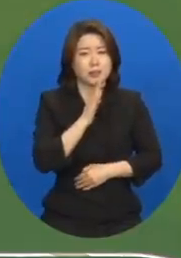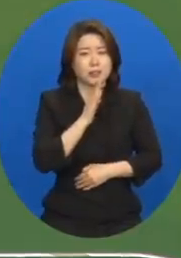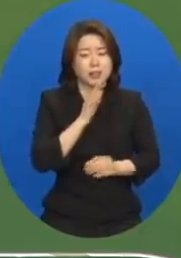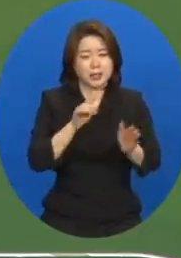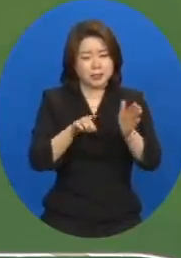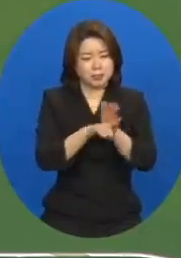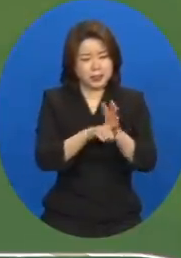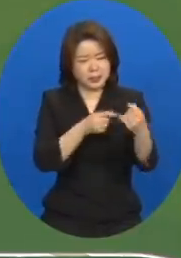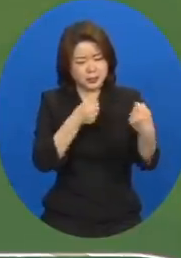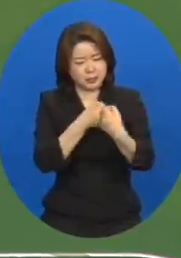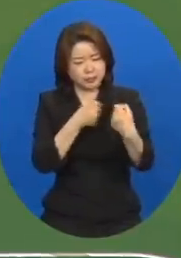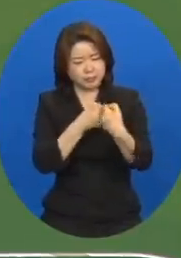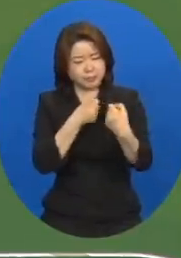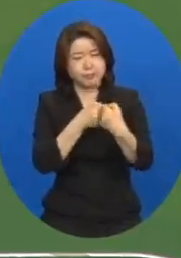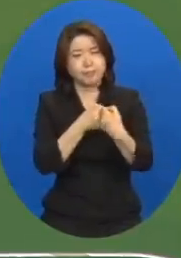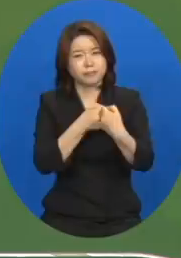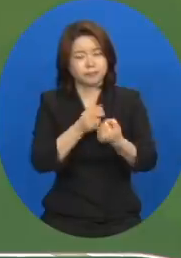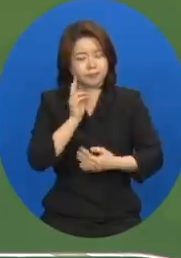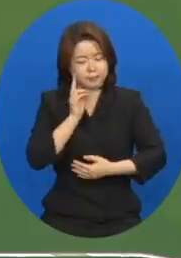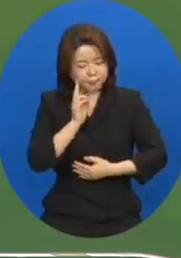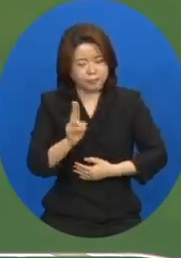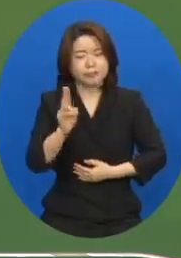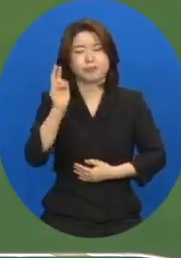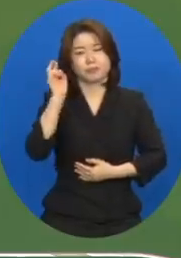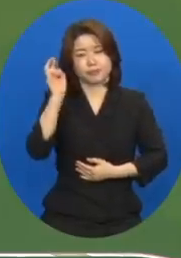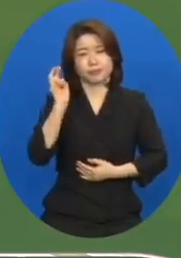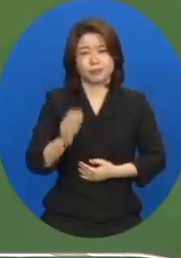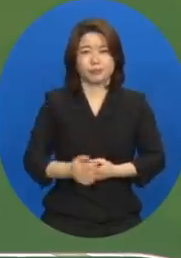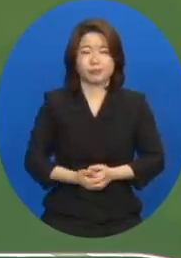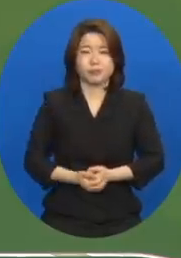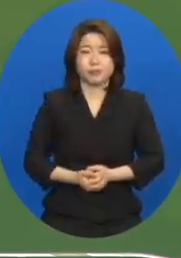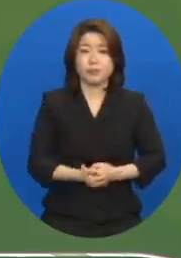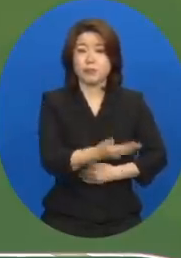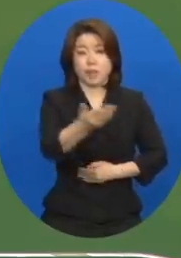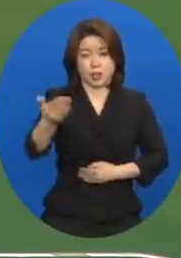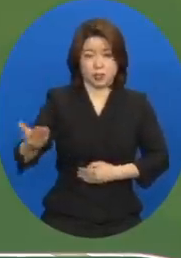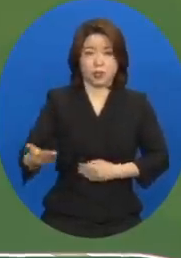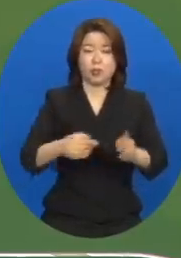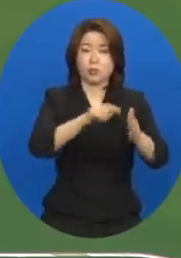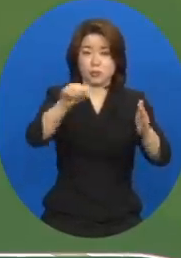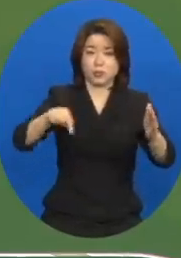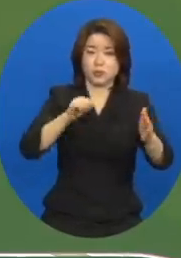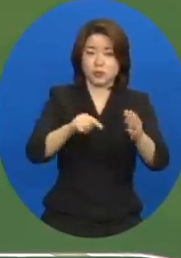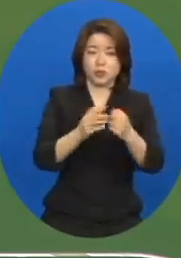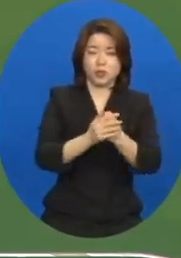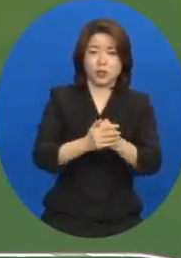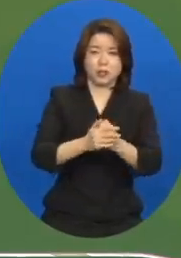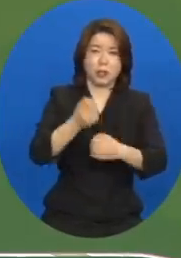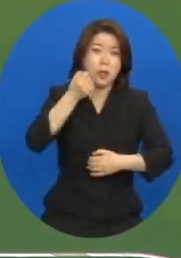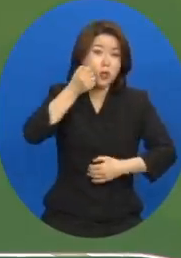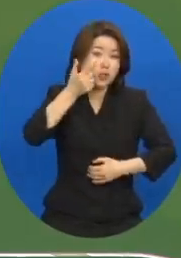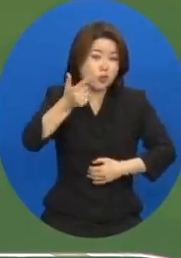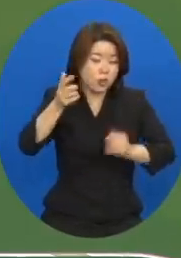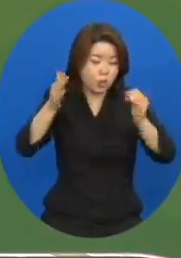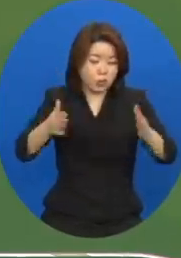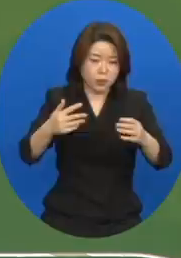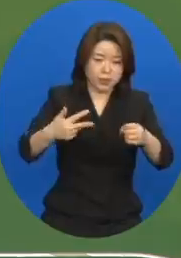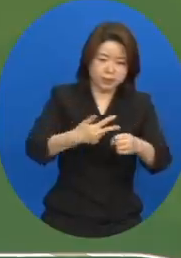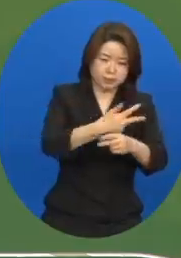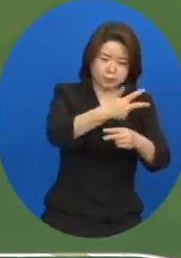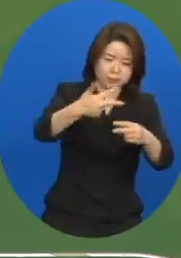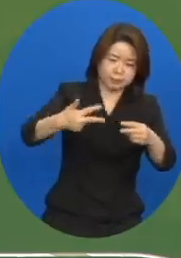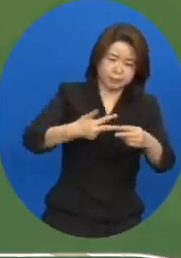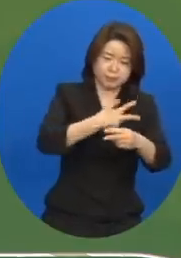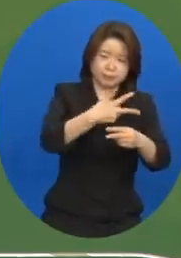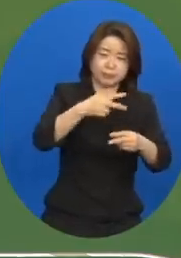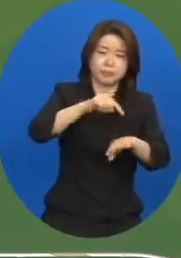믿음의 싸움이 극심하죠. 여러분 중에는 6개월째 여리고성을 도는 심정인 분도